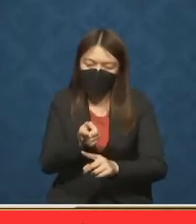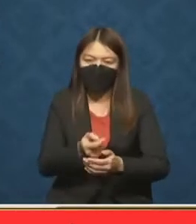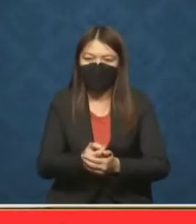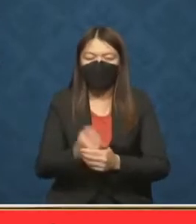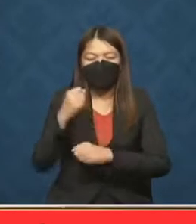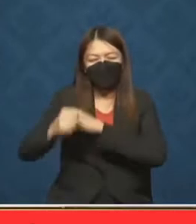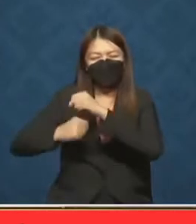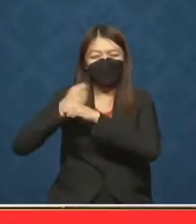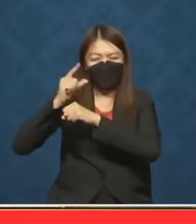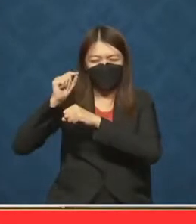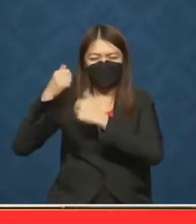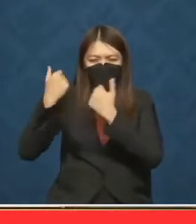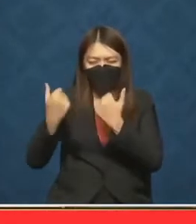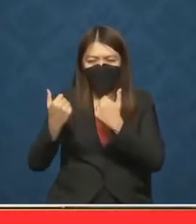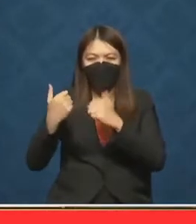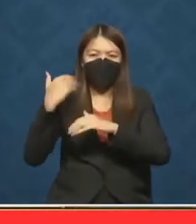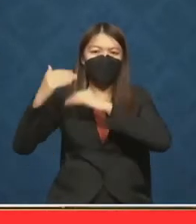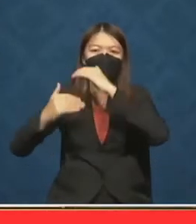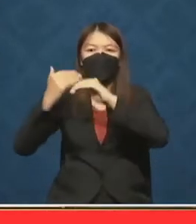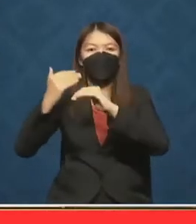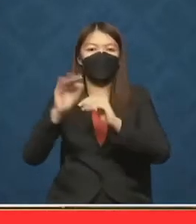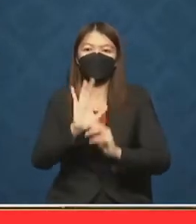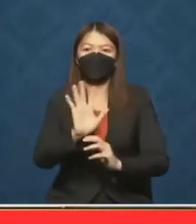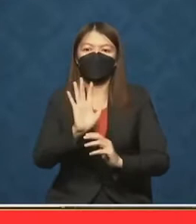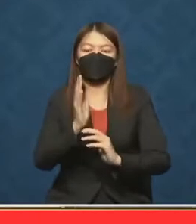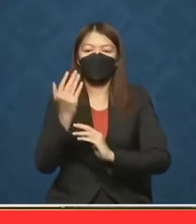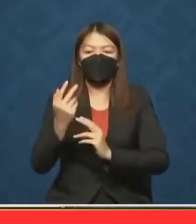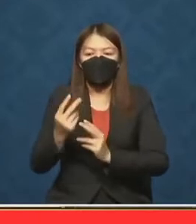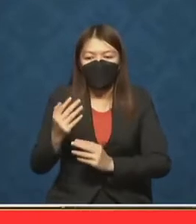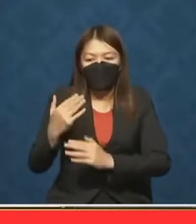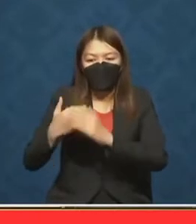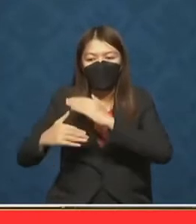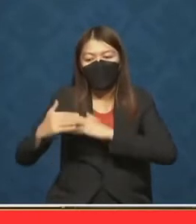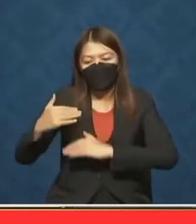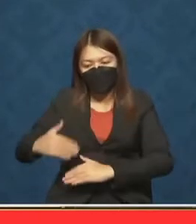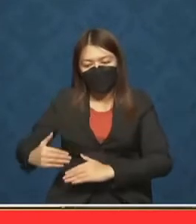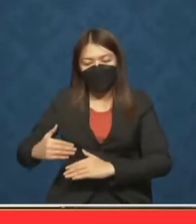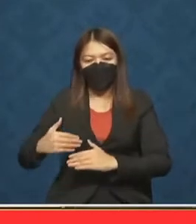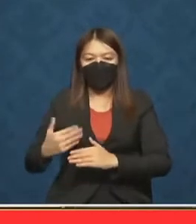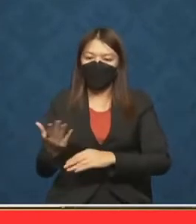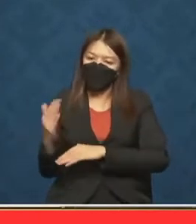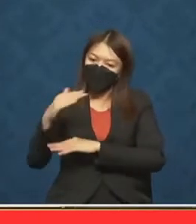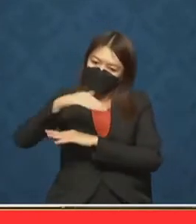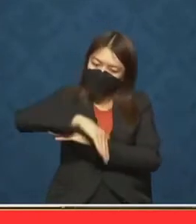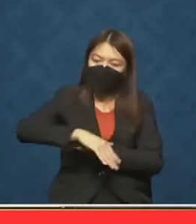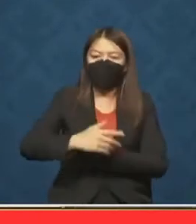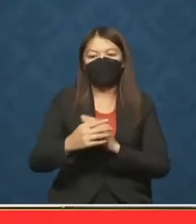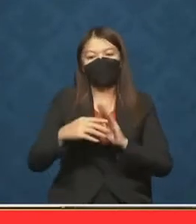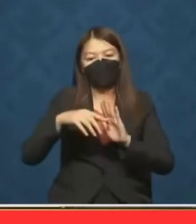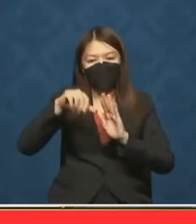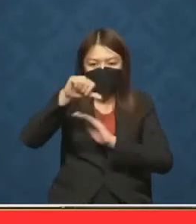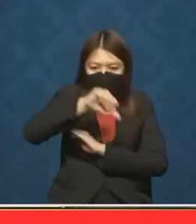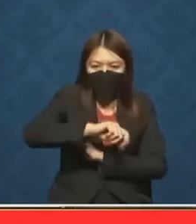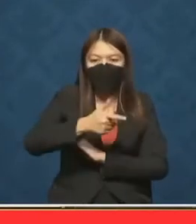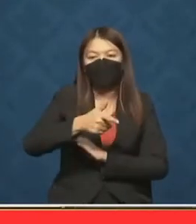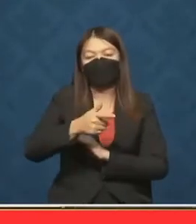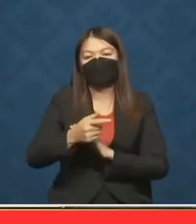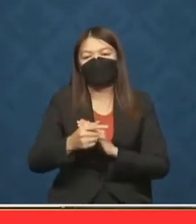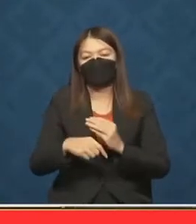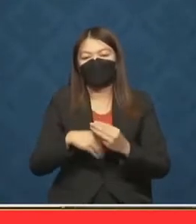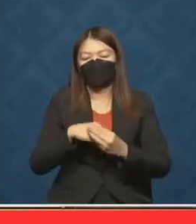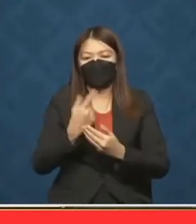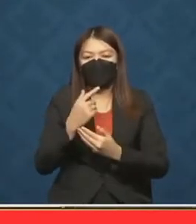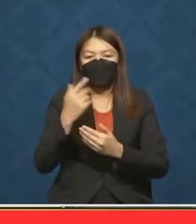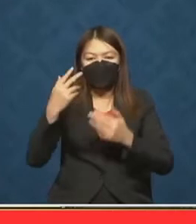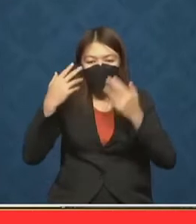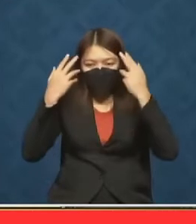ประเทศไทยจะเจริญขึ้นประเทศไยกลับถอยหังค่ะเศรฐกิทดถอยยิงเป็นข้อทพิสูตวผู้เอกประ